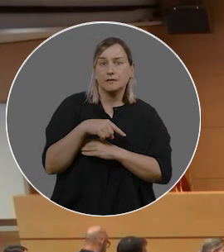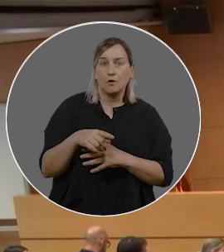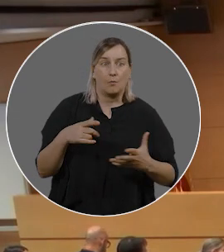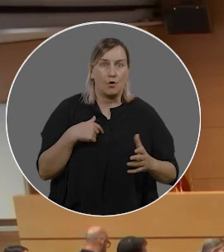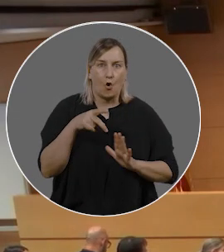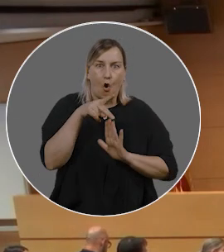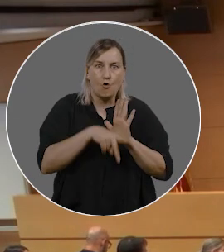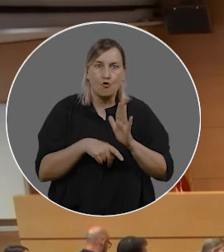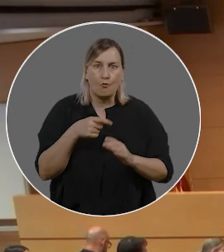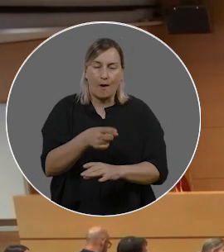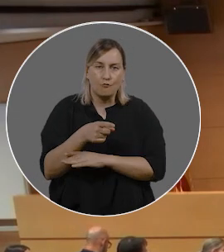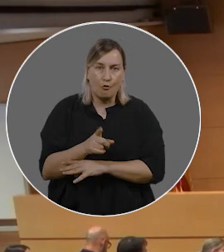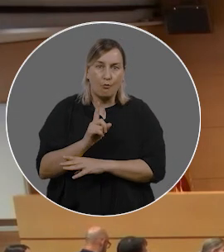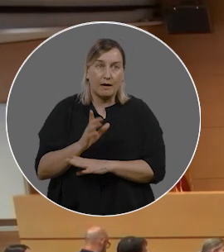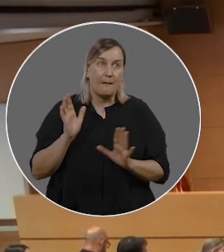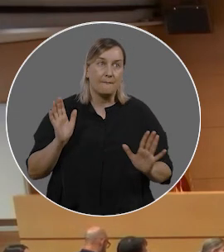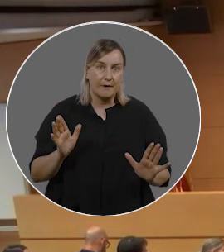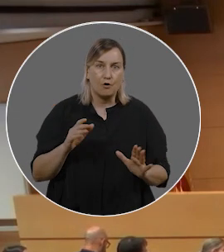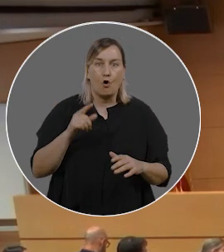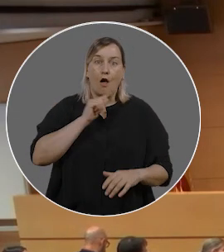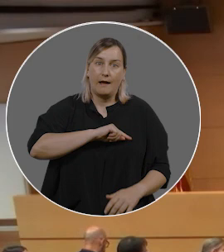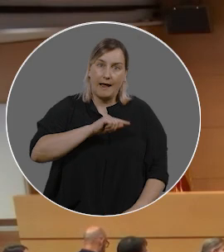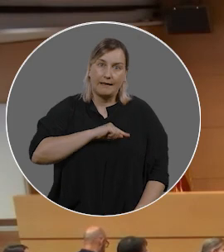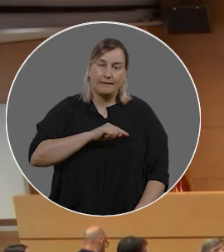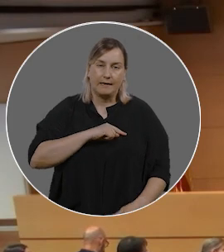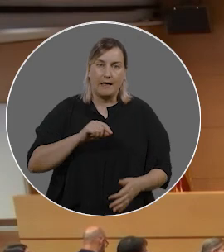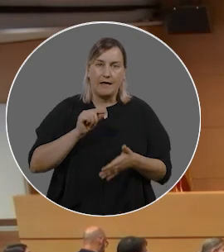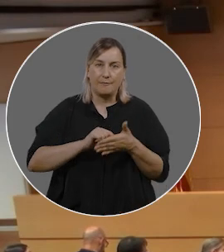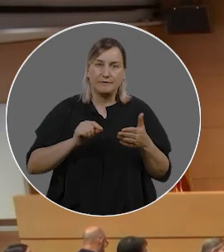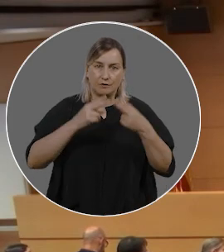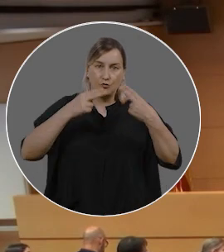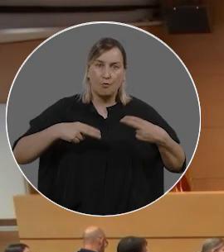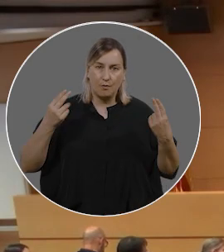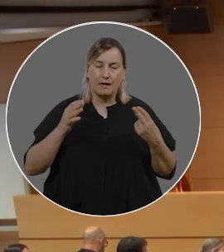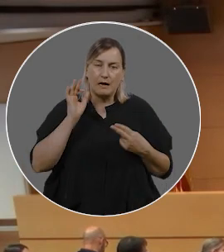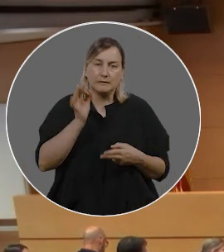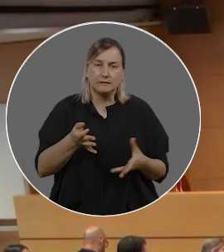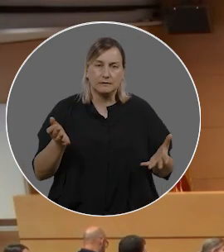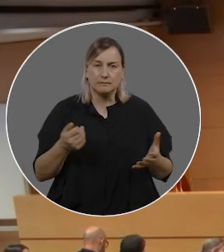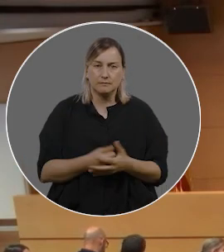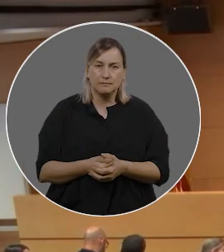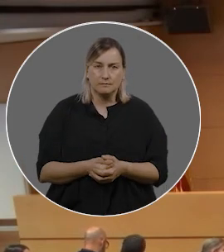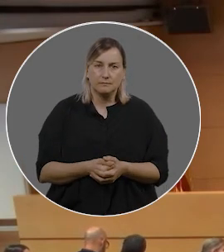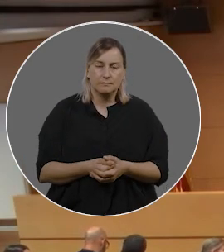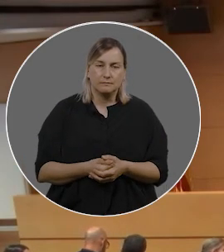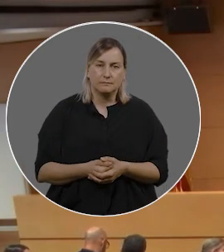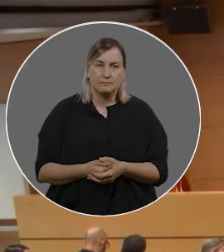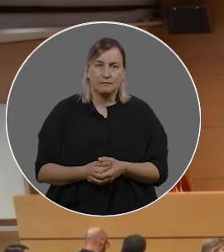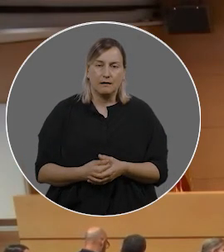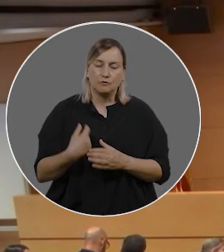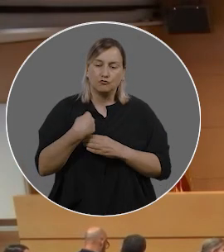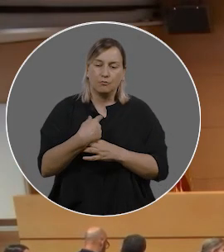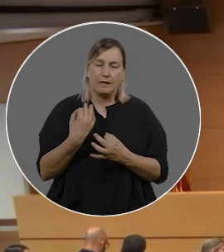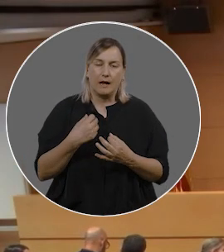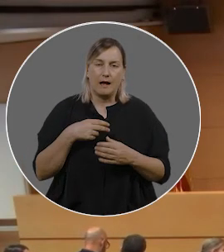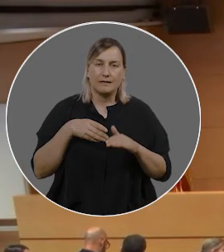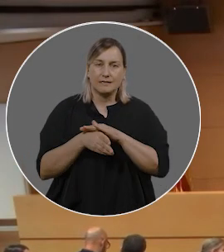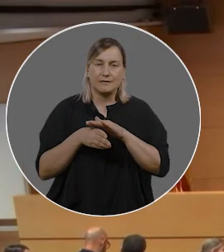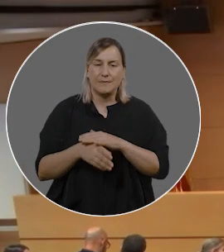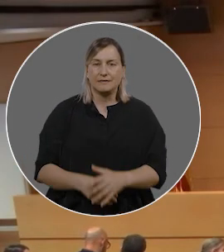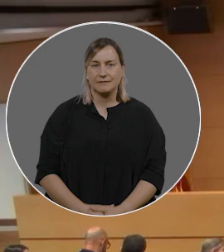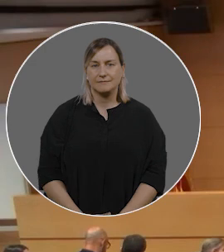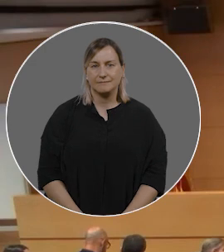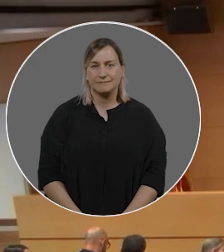obligats... Bueno, la norma no ens obliga, però sí que l'ètica com a administració pública sí que ens obliga a ser